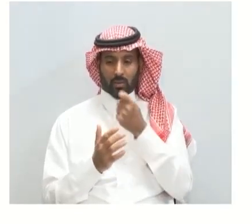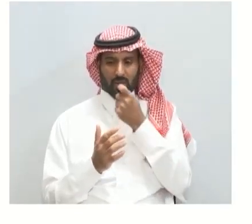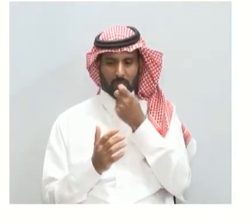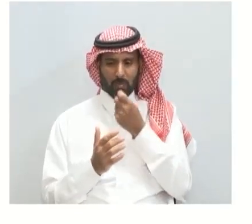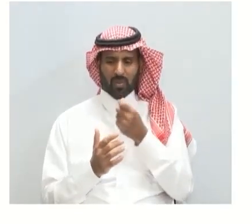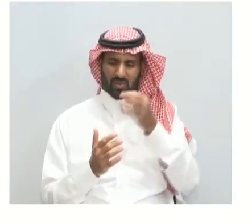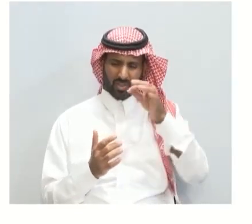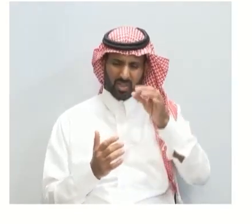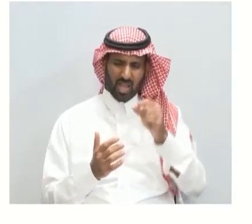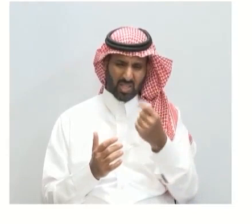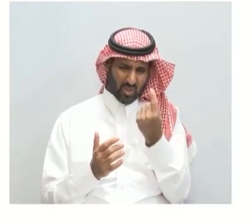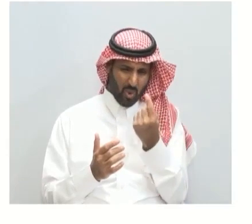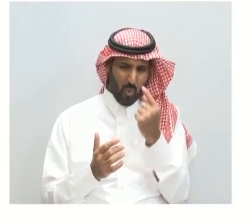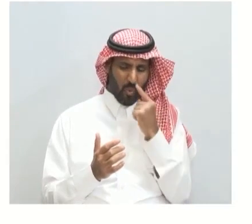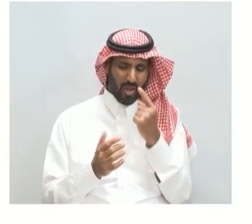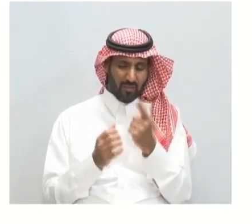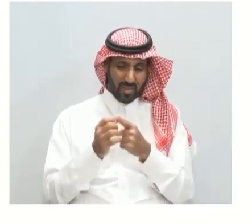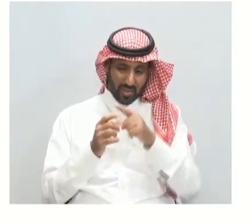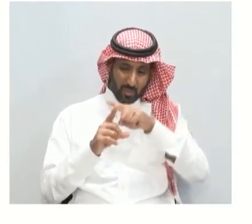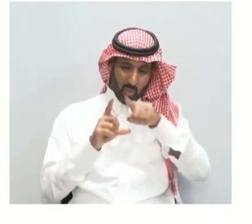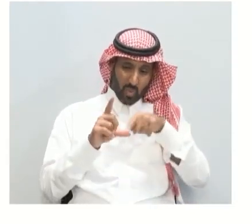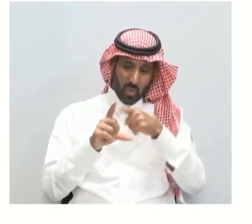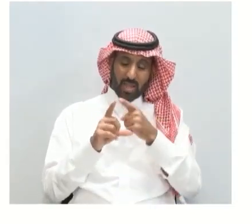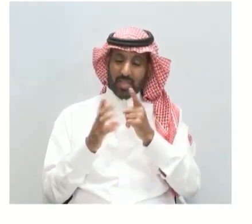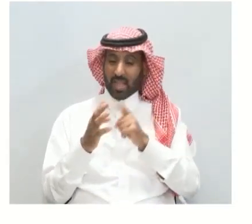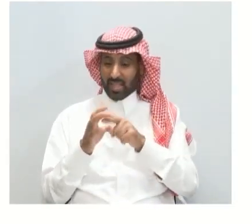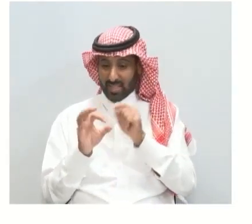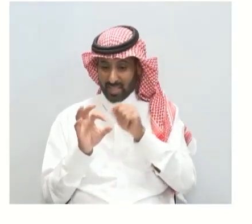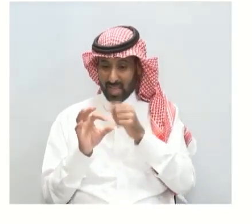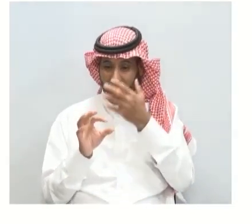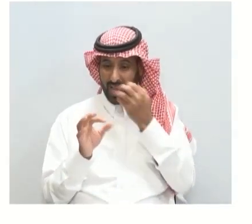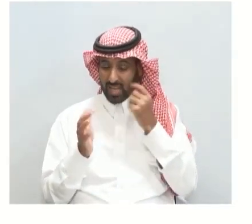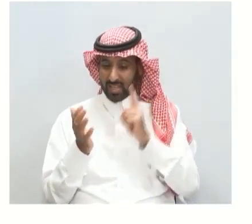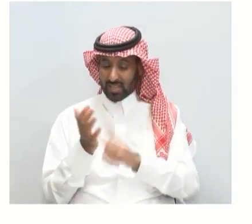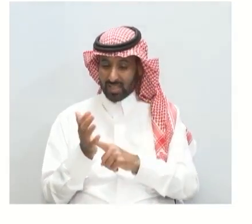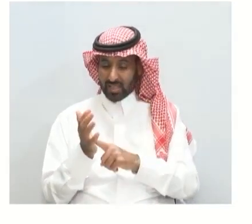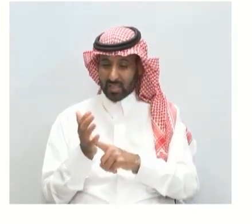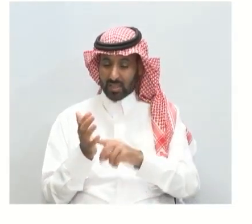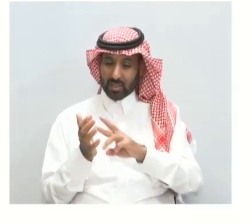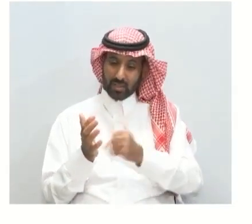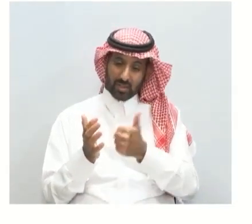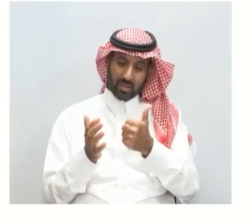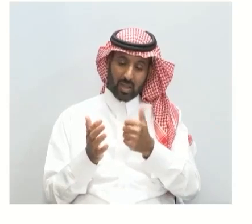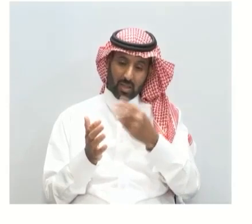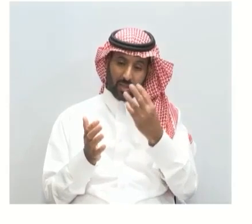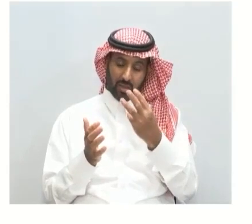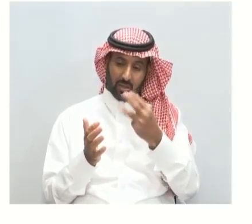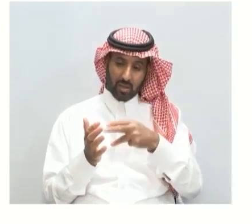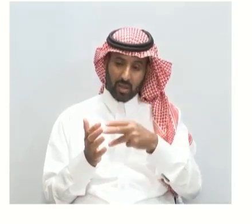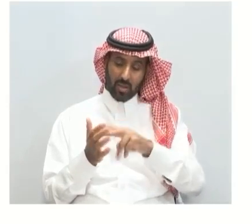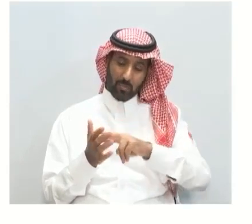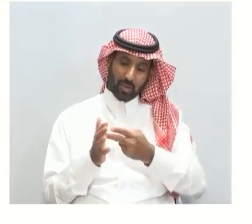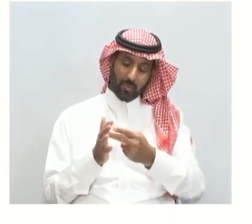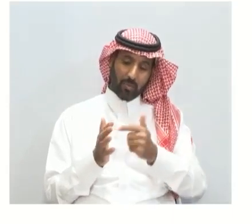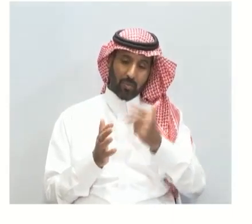سكر واحد في المخلوقات حقيقيه النواه 36 بدلا من 38 ولعل هذا السؤال ما انتهينا في درس